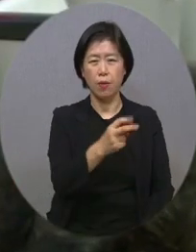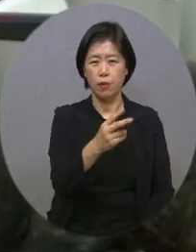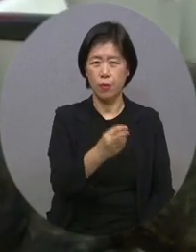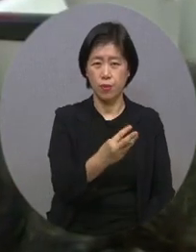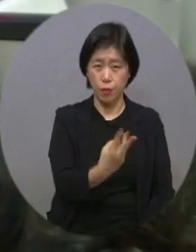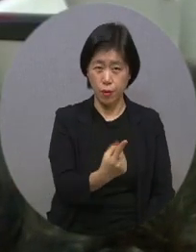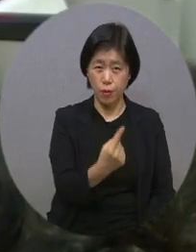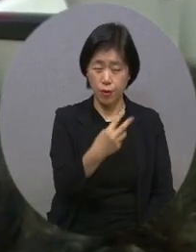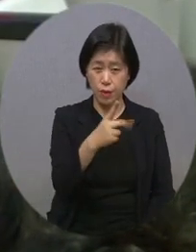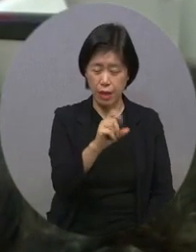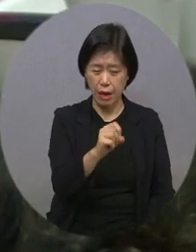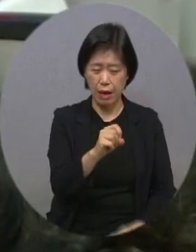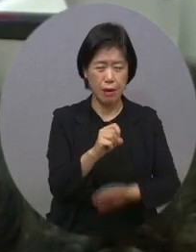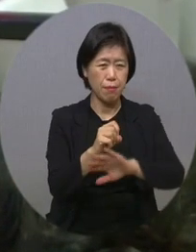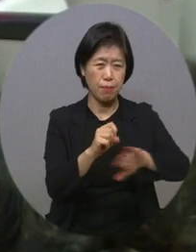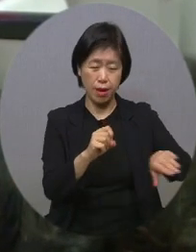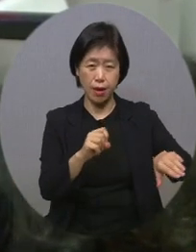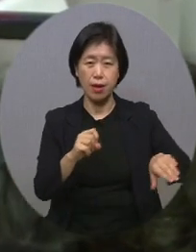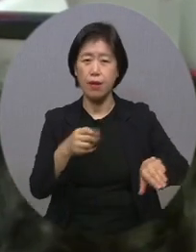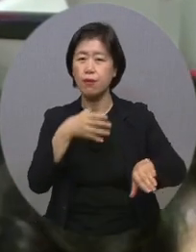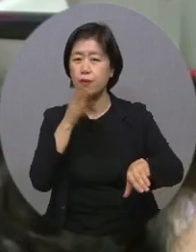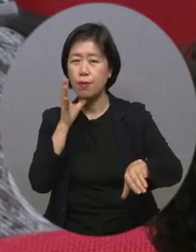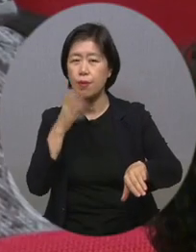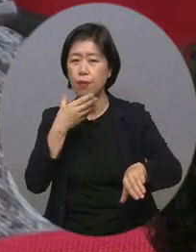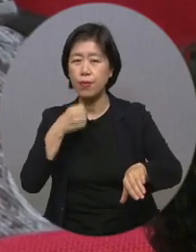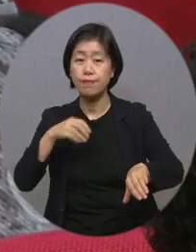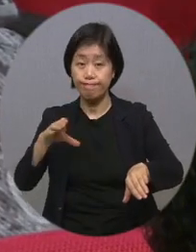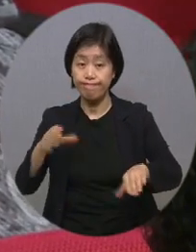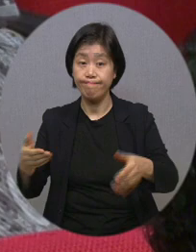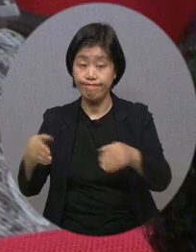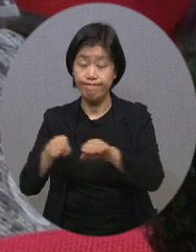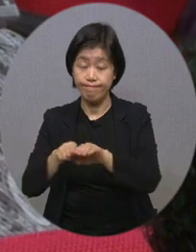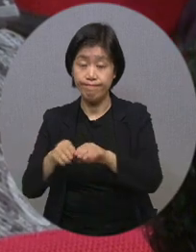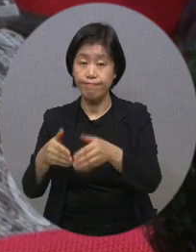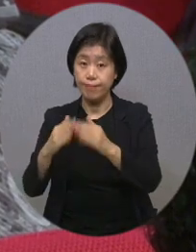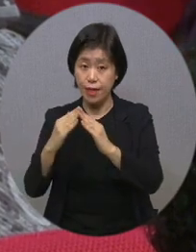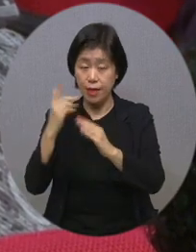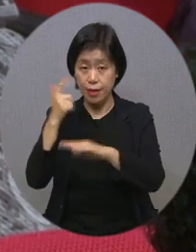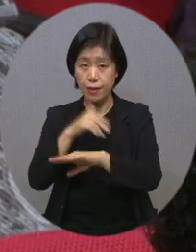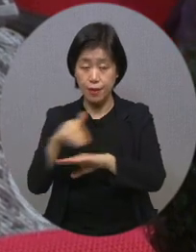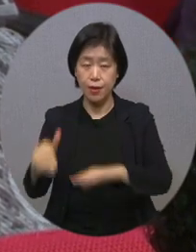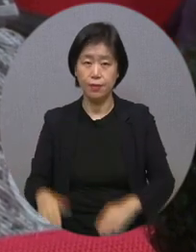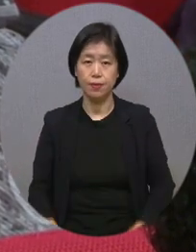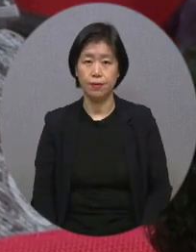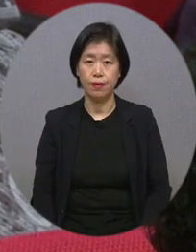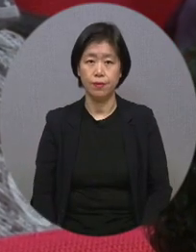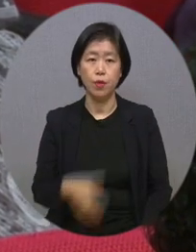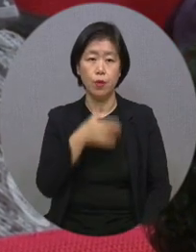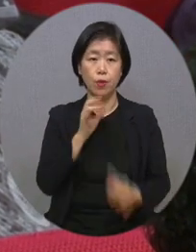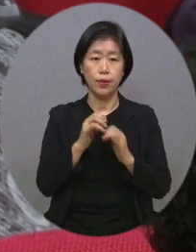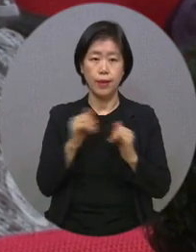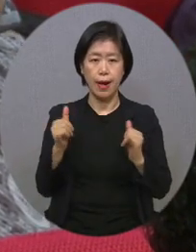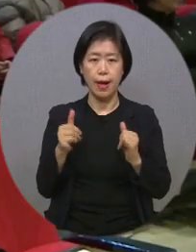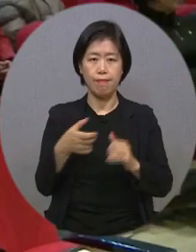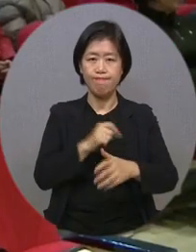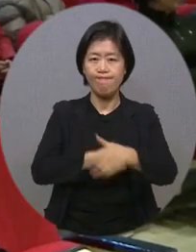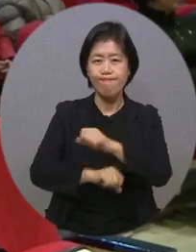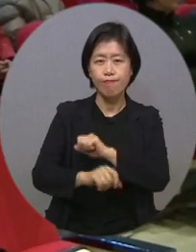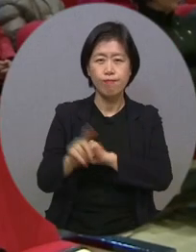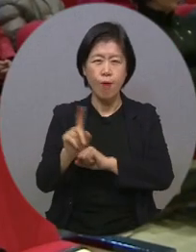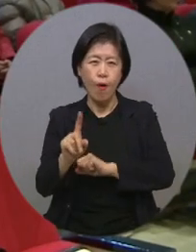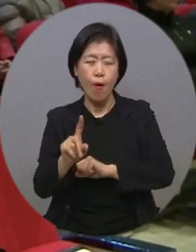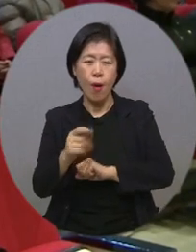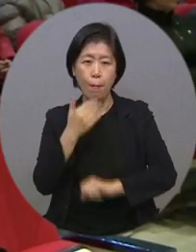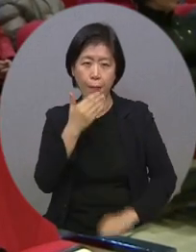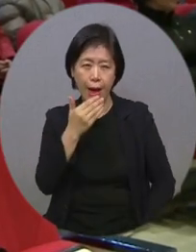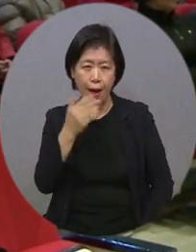복지관 체제를 해서 노인 어르신들이 그래도 뭔가 할 수 있는 역할들을 하게 해주는 것이 이게 노인복지의